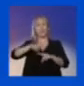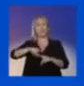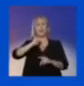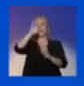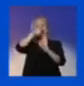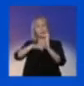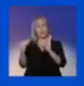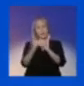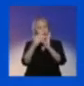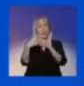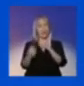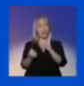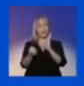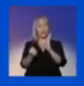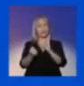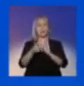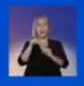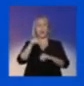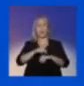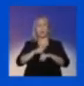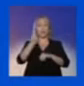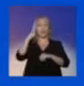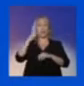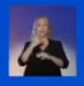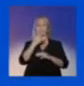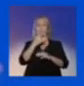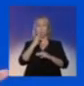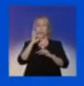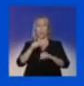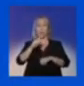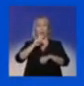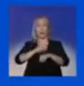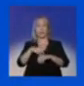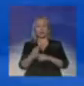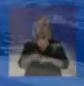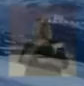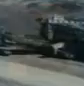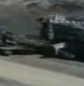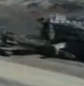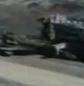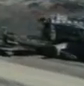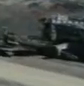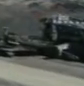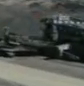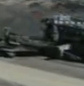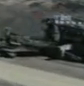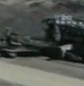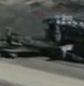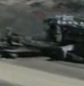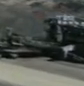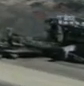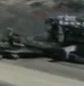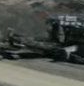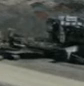αμέσως επί την ανέλυψη των καθηκόντων του κ. Χατζηδάκης είναι να λειτουργεί τη δημόσια επιχείρηση ηλεκτρισμού. Στην Επιτροπή της